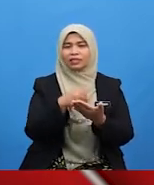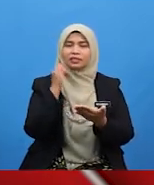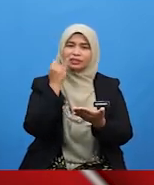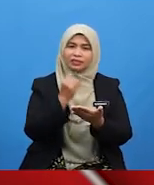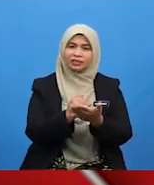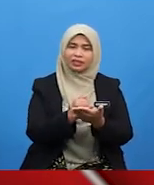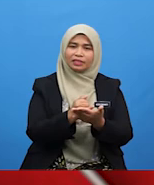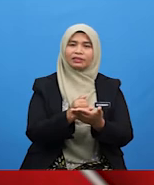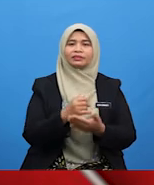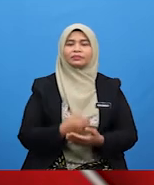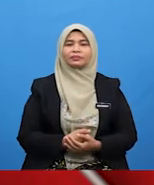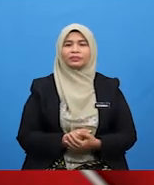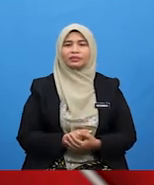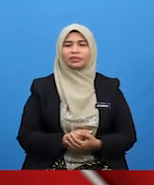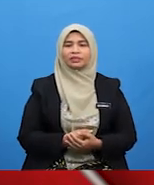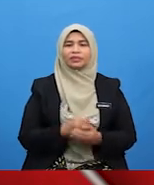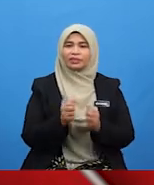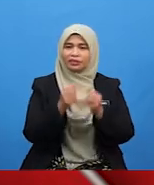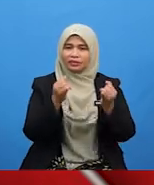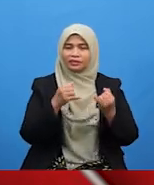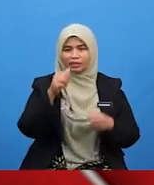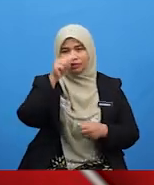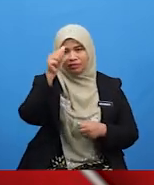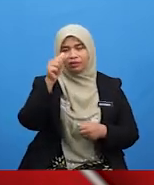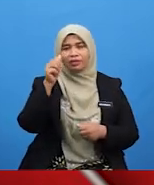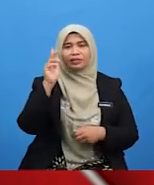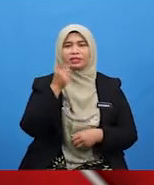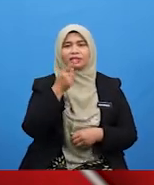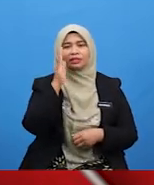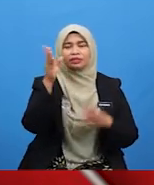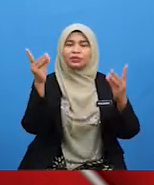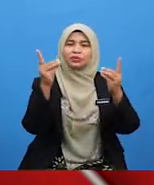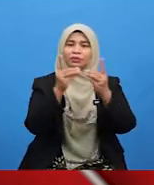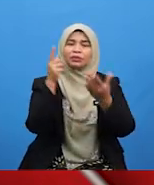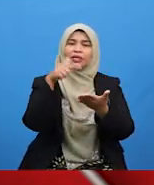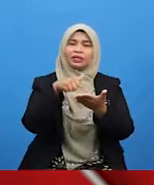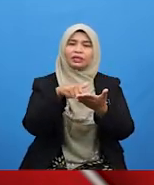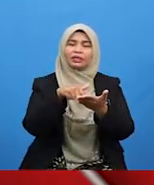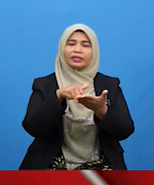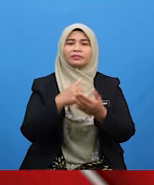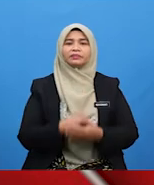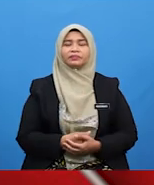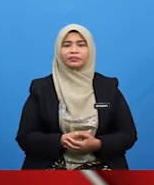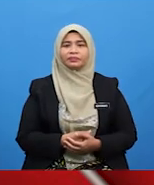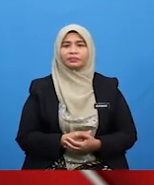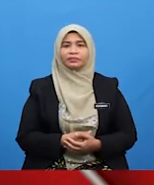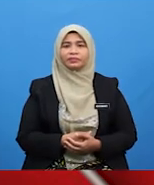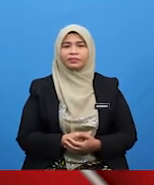segala kejahatan, ya murid. InsyaAllah kita akan berjumpa lagi pada